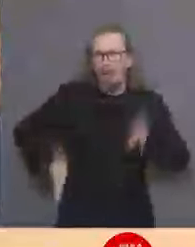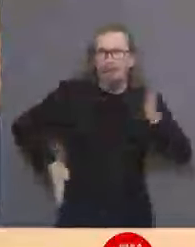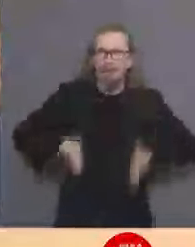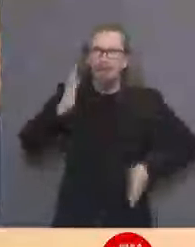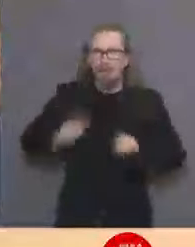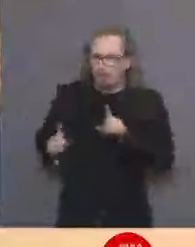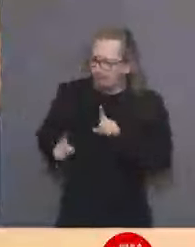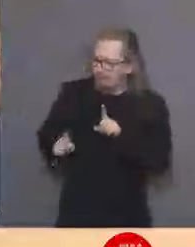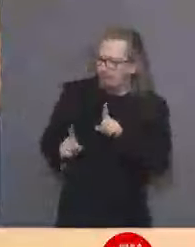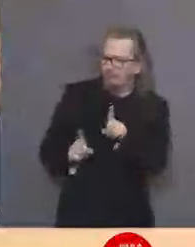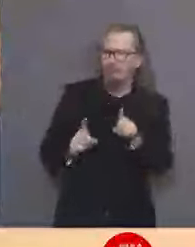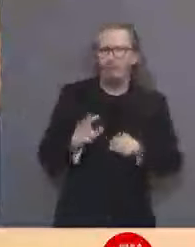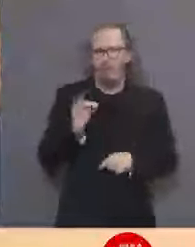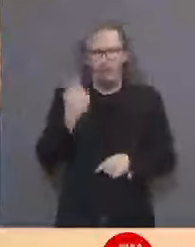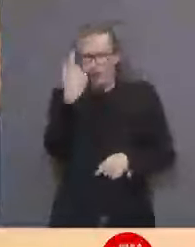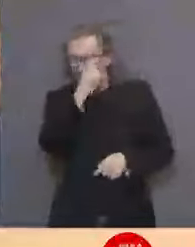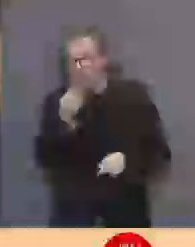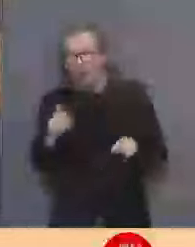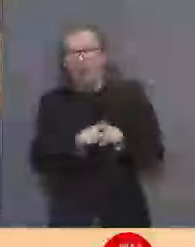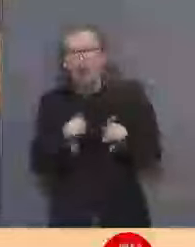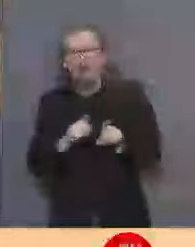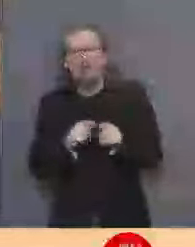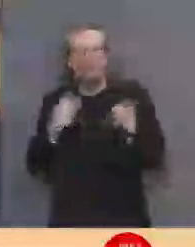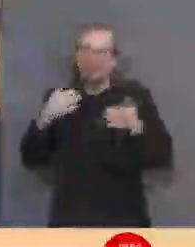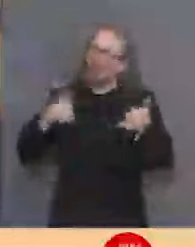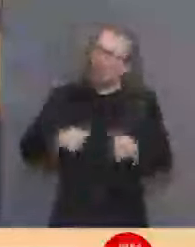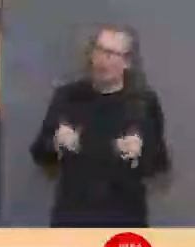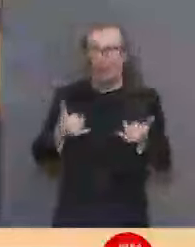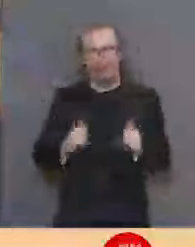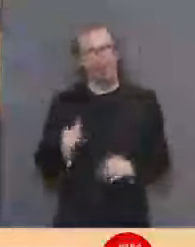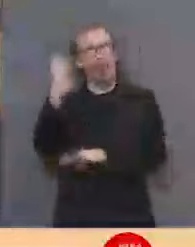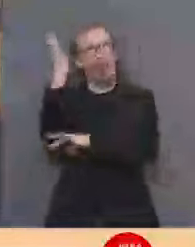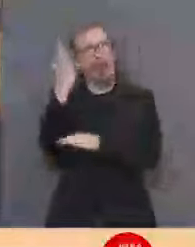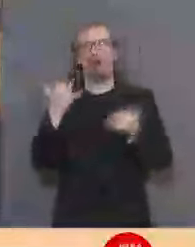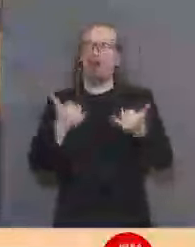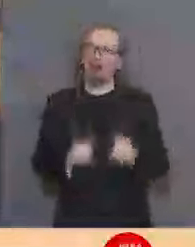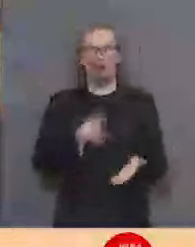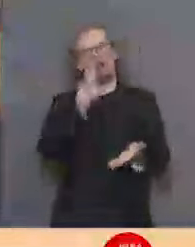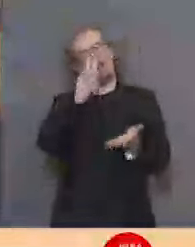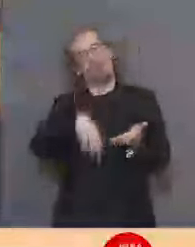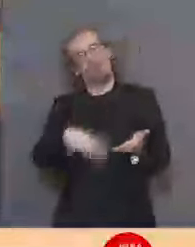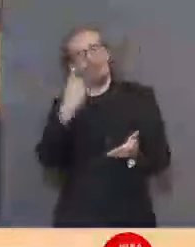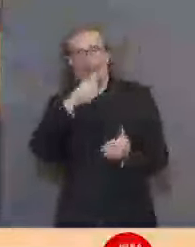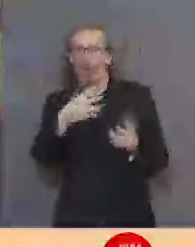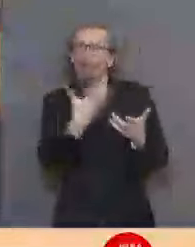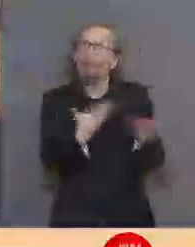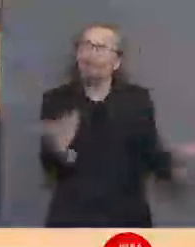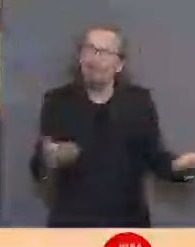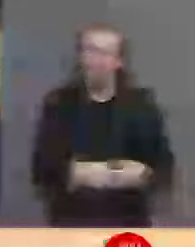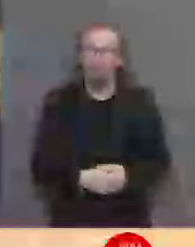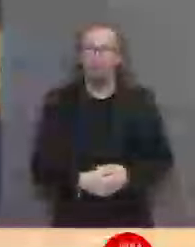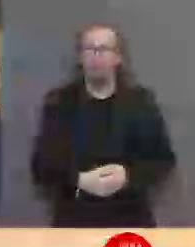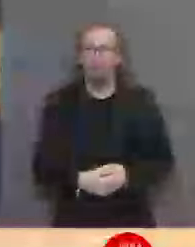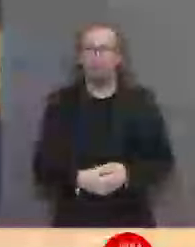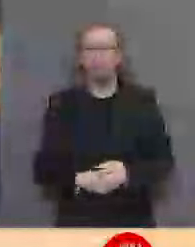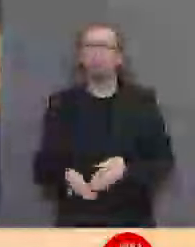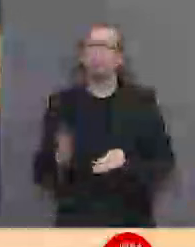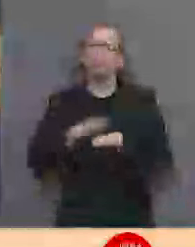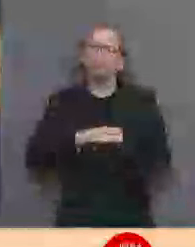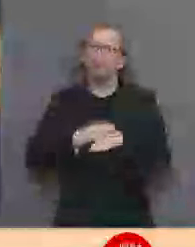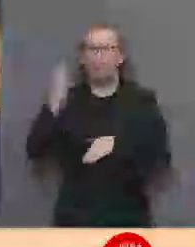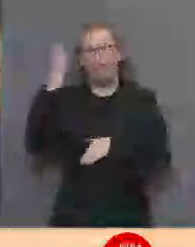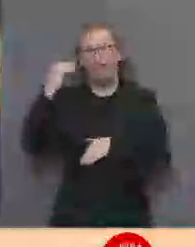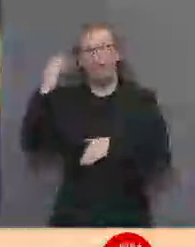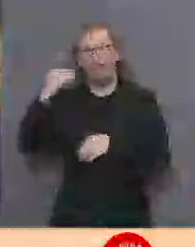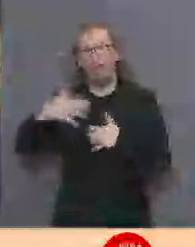et peut-être même peut-on envisager qu'ils désirent lire au pied d'un arbre. Pour autant, il s'agit d'étudiants en